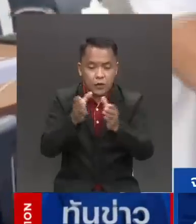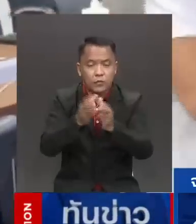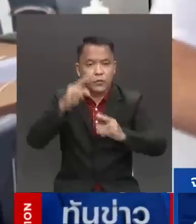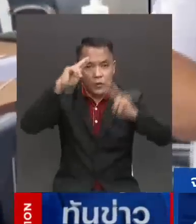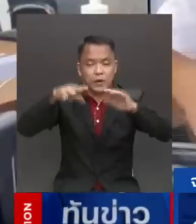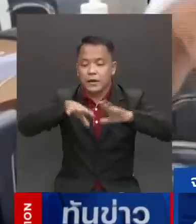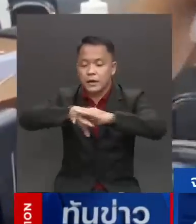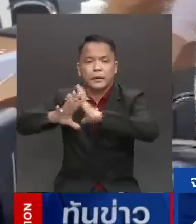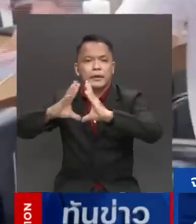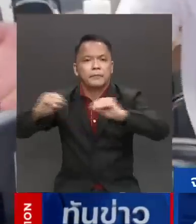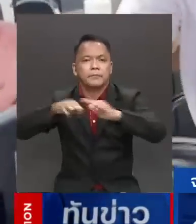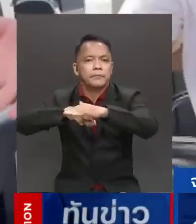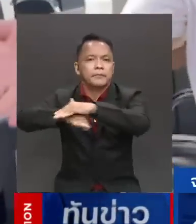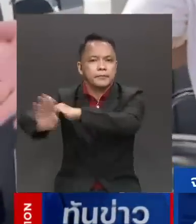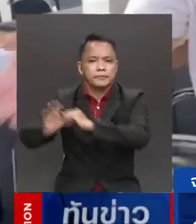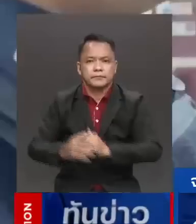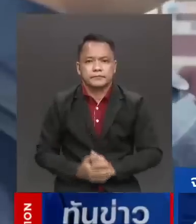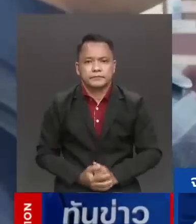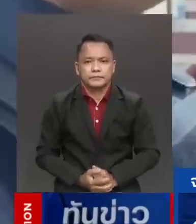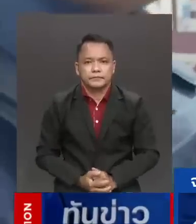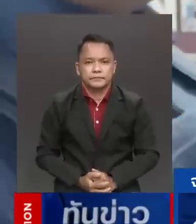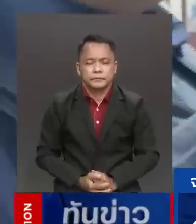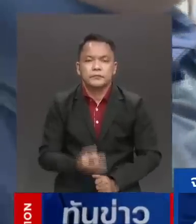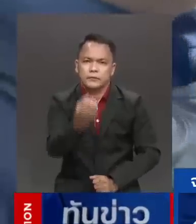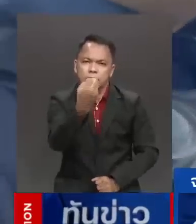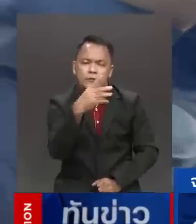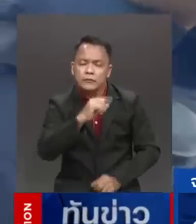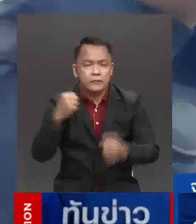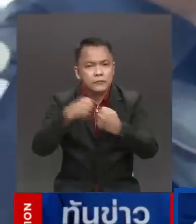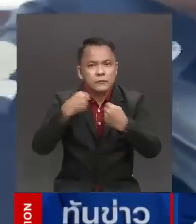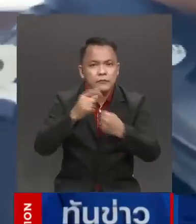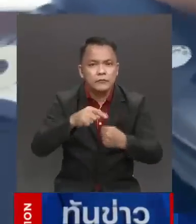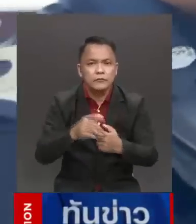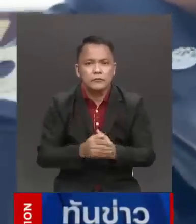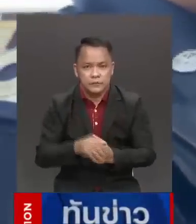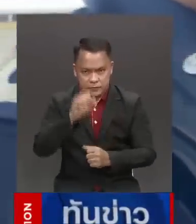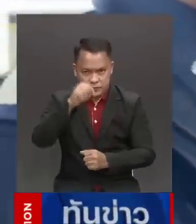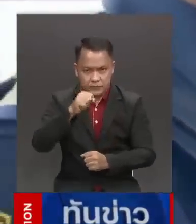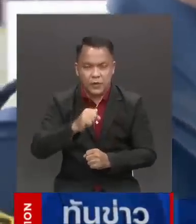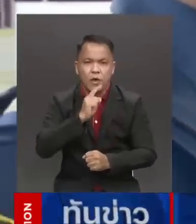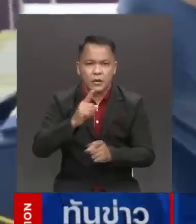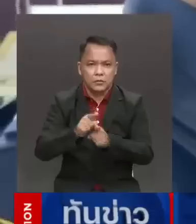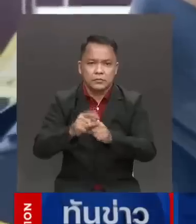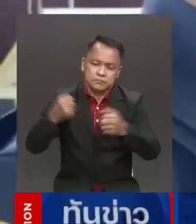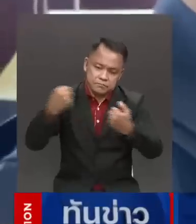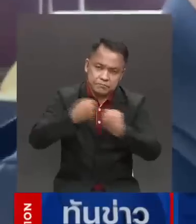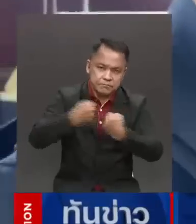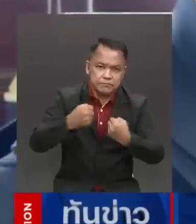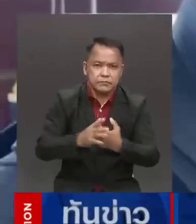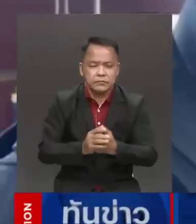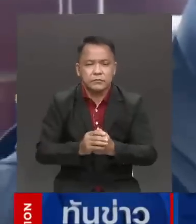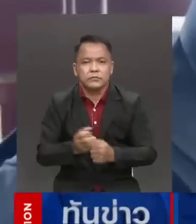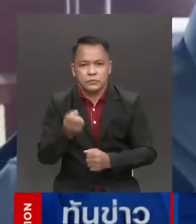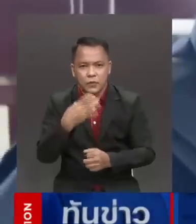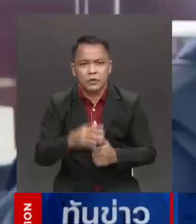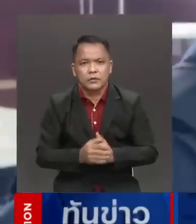านี้ก็หายไปเลยครับ เขาบอกว่าไงกาดตีเขาเลยเหรอ ใช่มันโวยวายว่ากาดเขาตีกาดเขาบอก